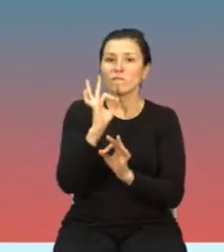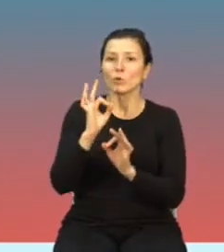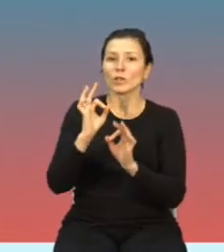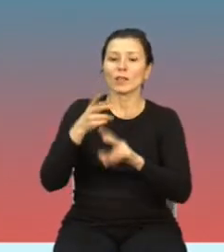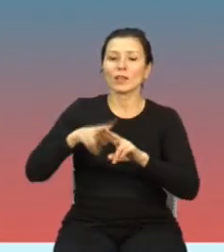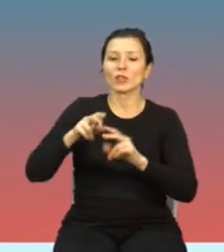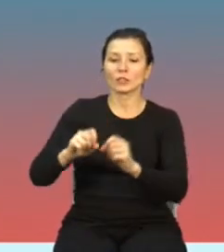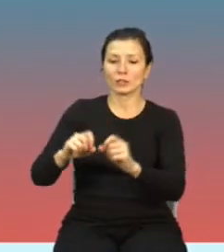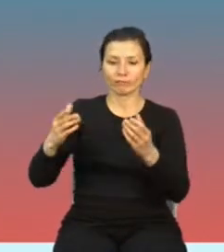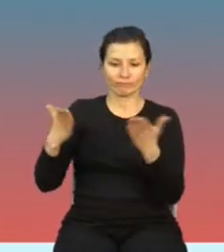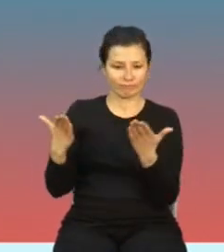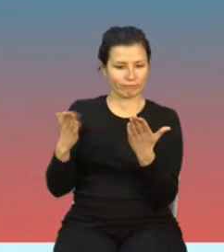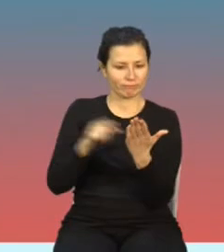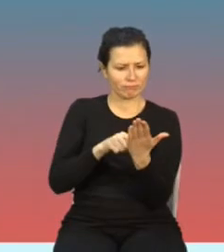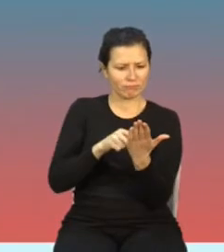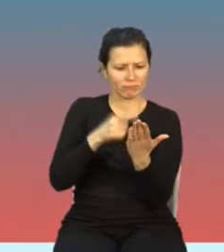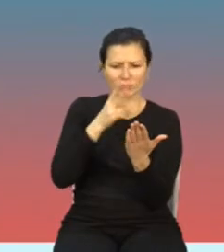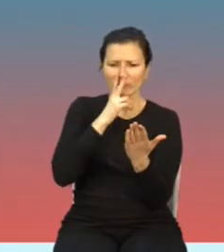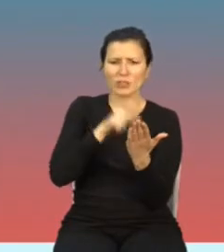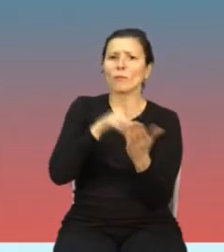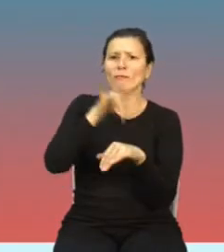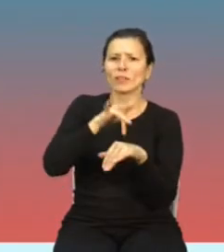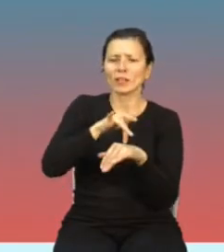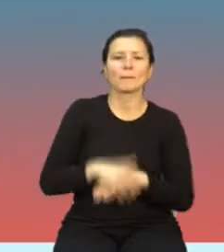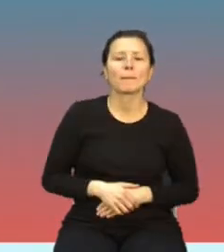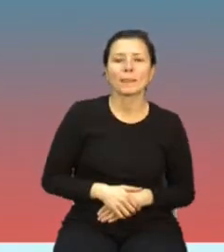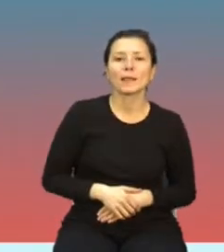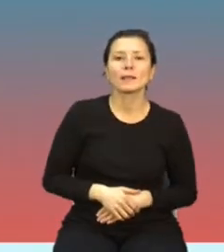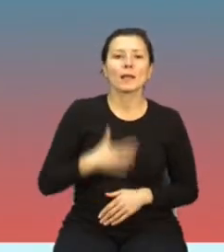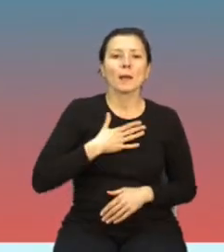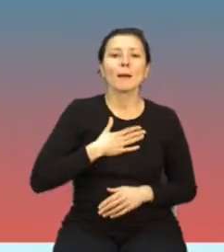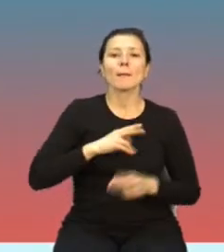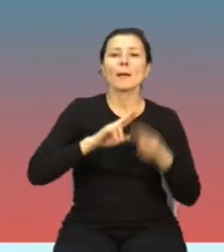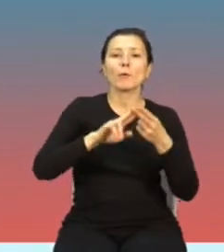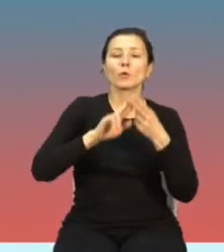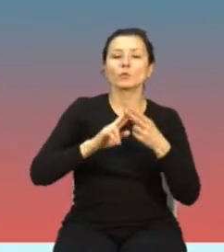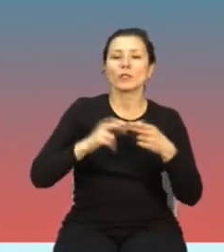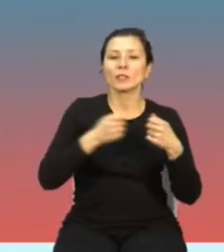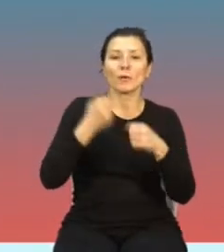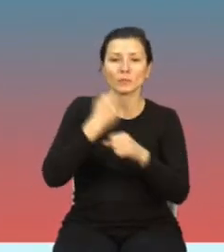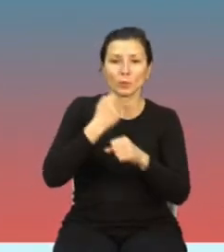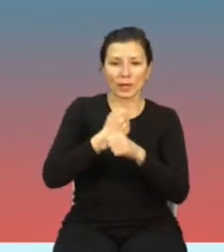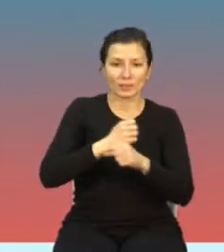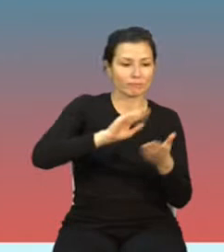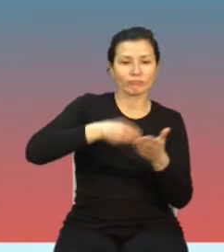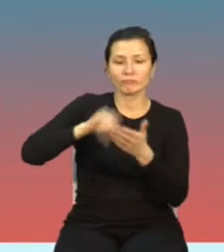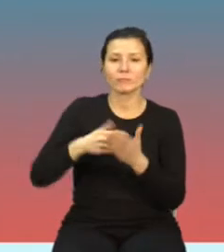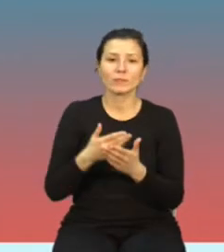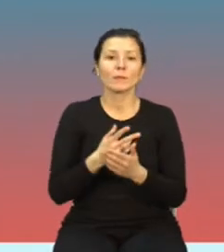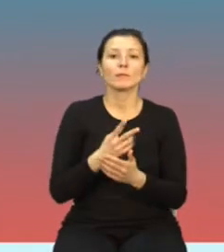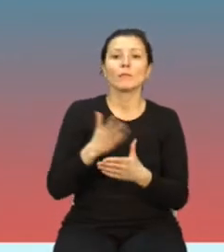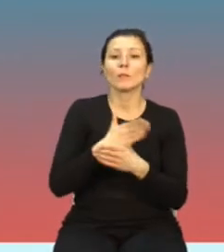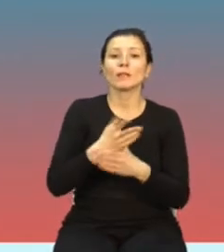pomiarowym. Mamy porozumienie o współpracy pomiędzy dwoma organami, czyli